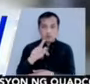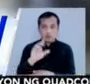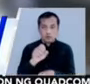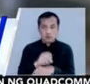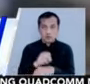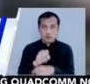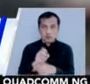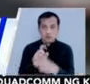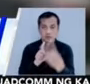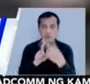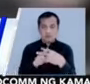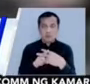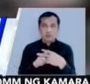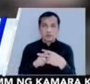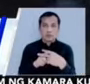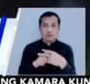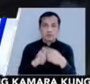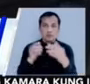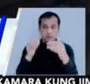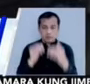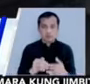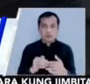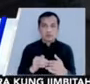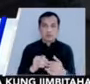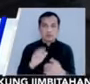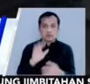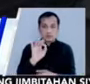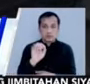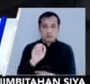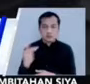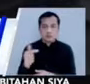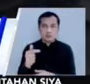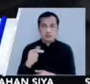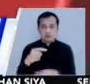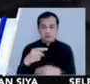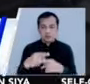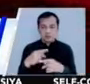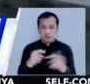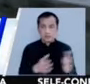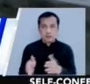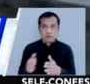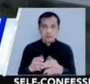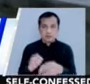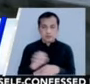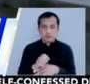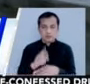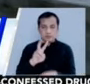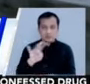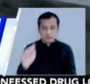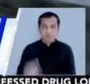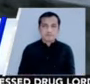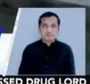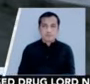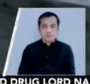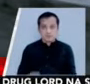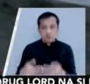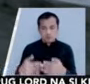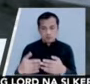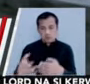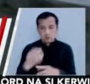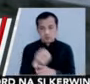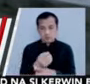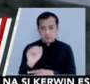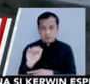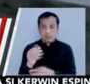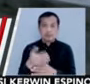ng pag-downgrade ng kanilang 9G o pre-arranged employment visas. May hanggang October 15 o hanggang sa susunod na linggo na